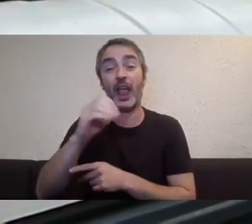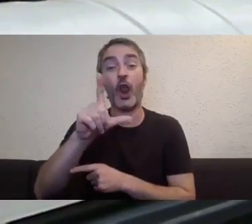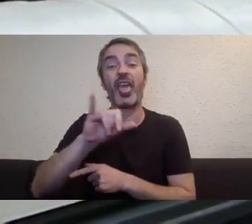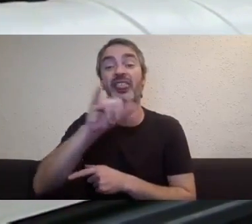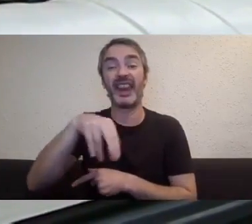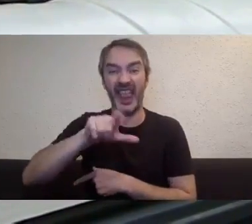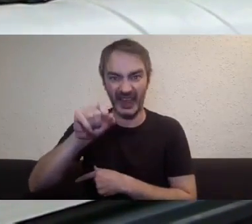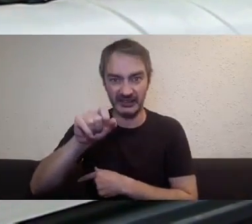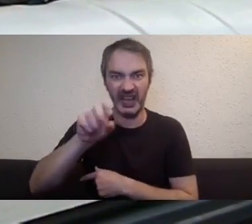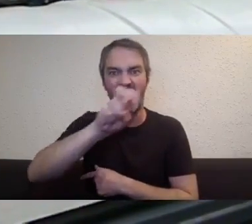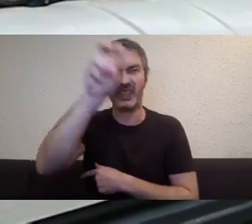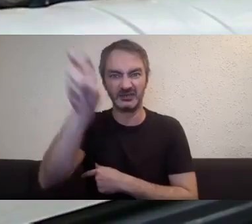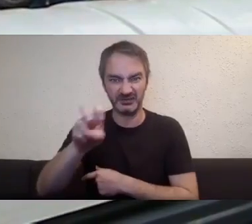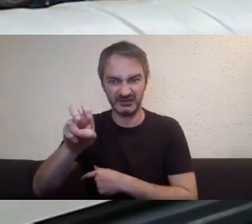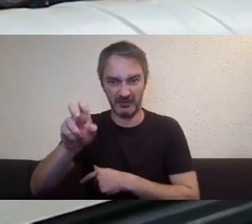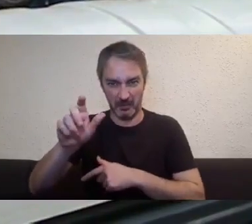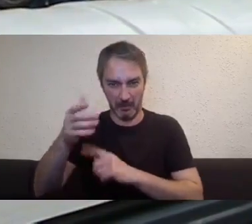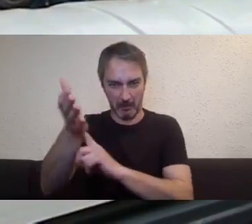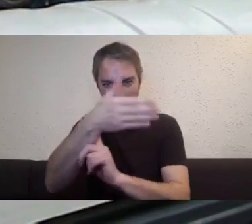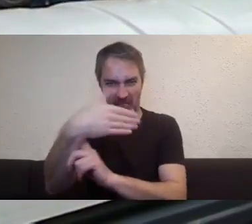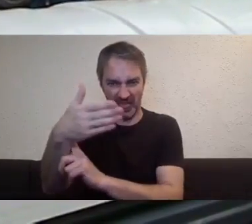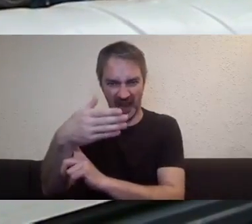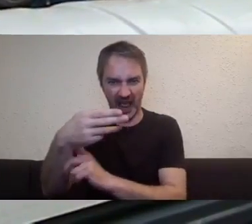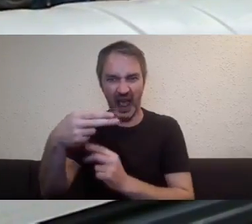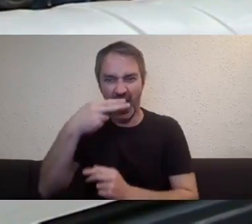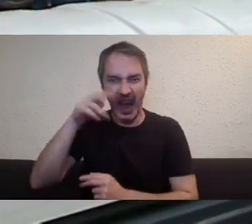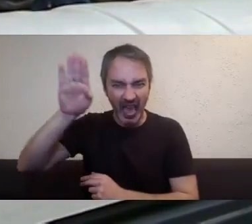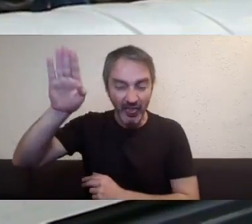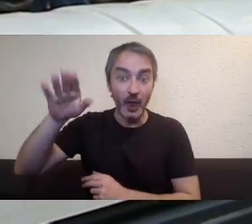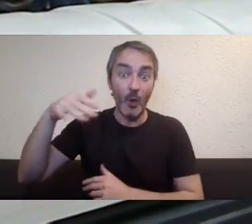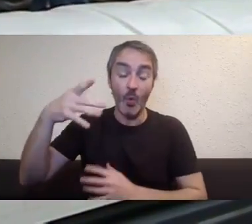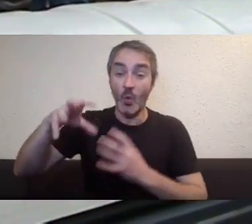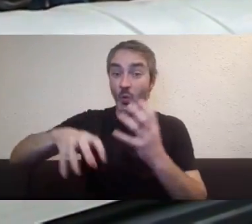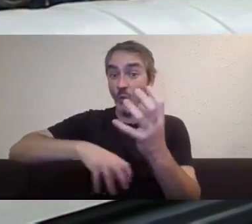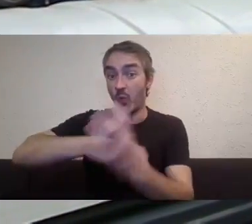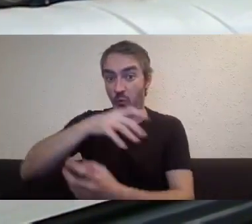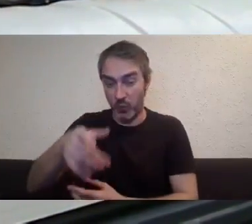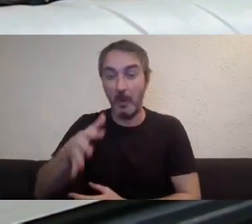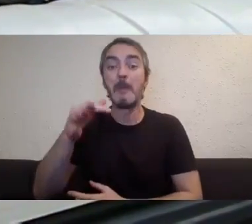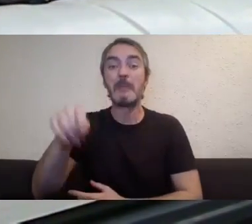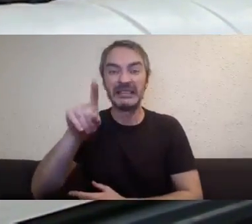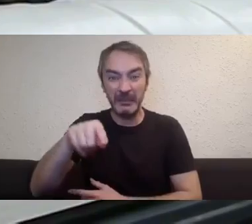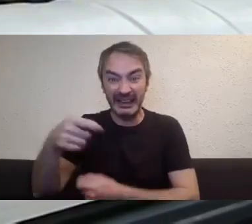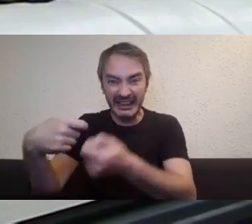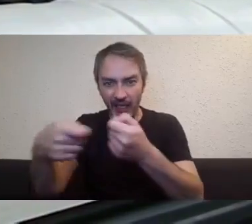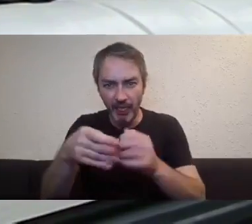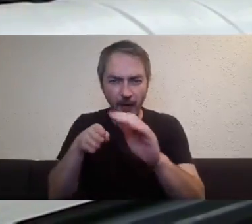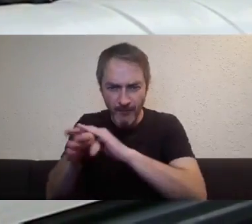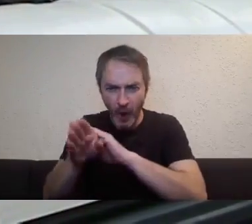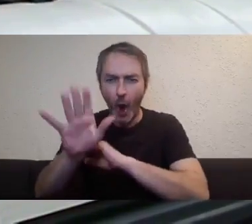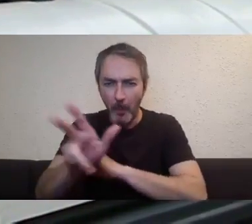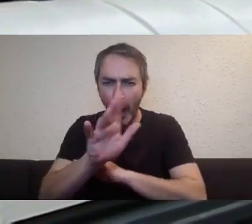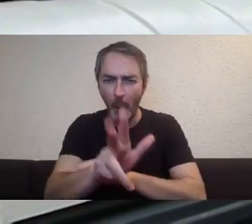van omplir tot el carro ginelles i esbàstiques, és quan vam anar a parlar amb ells i els hem dit que a partir d'aquí va haver un conflicte molt gran. Va haver